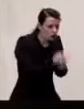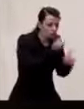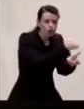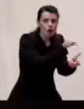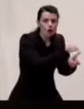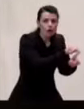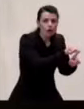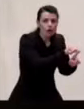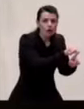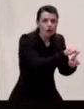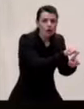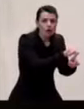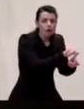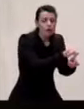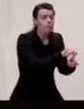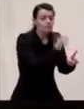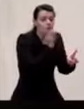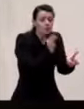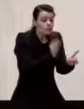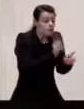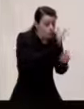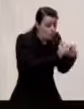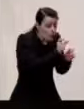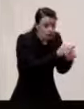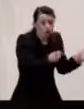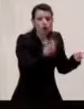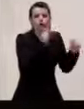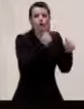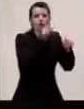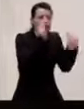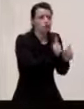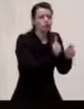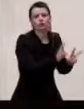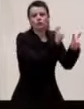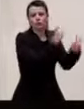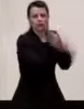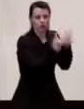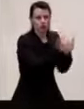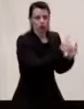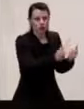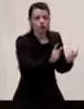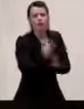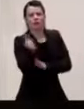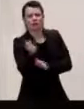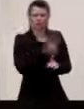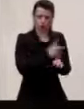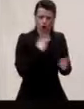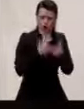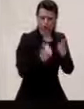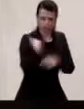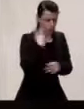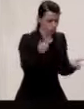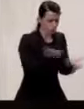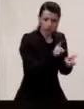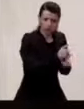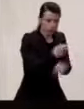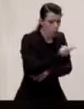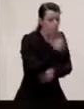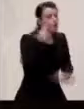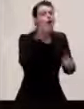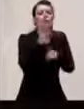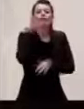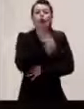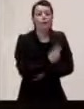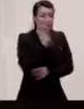di queste condizioni, di queste profili, per i primi ma anche per i secondi, in modo che si capisse se stavamo andando